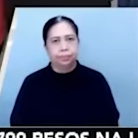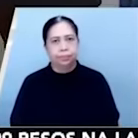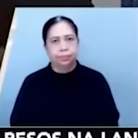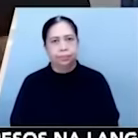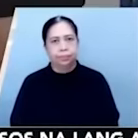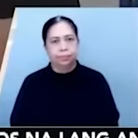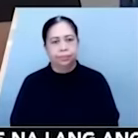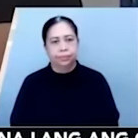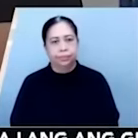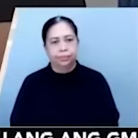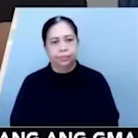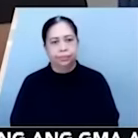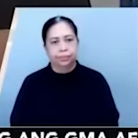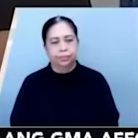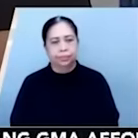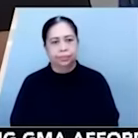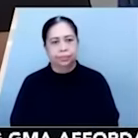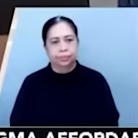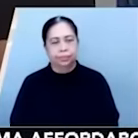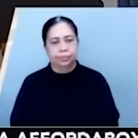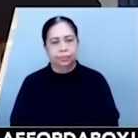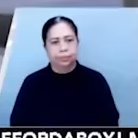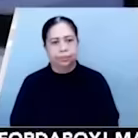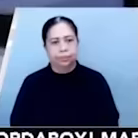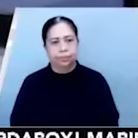nakatutok. 24 oras.